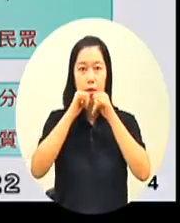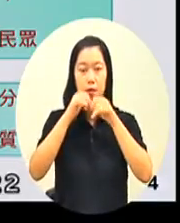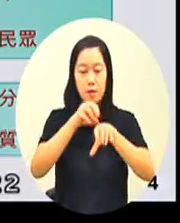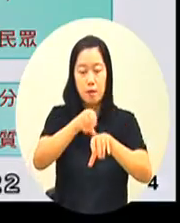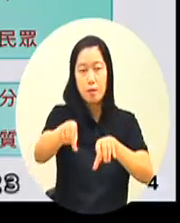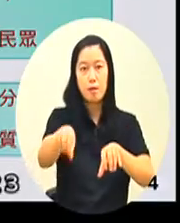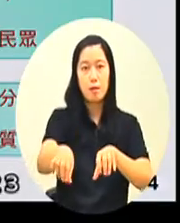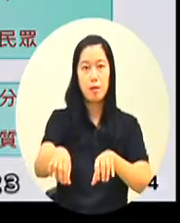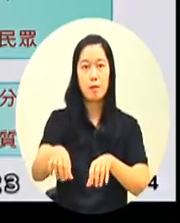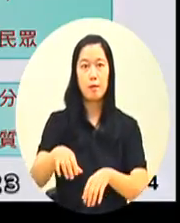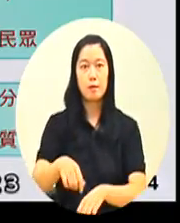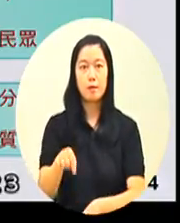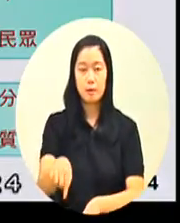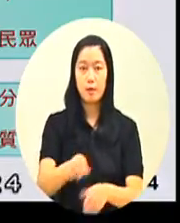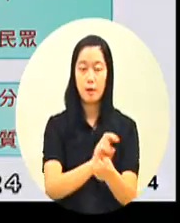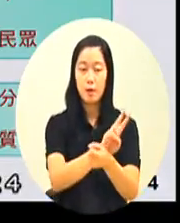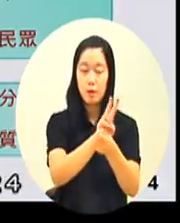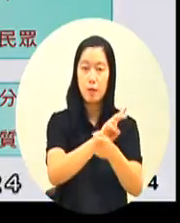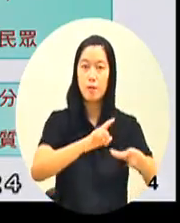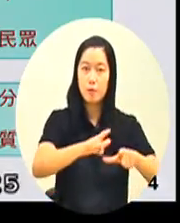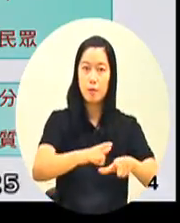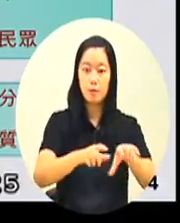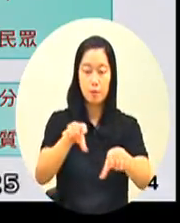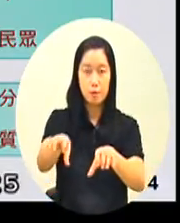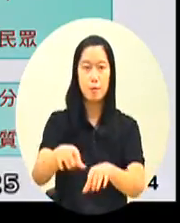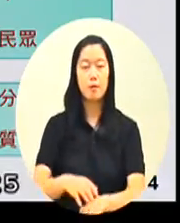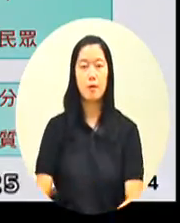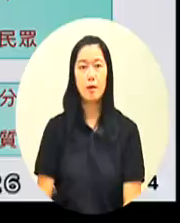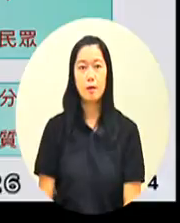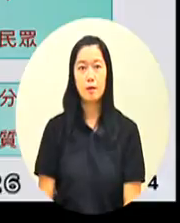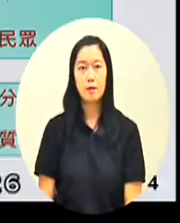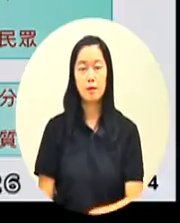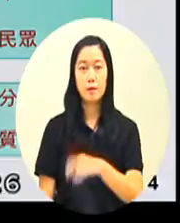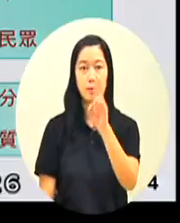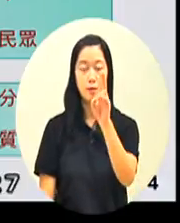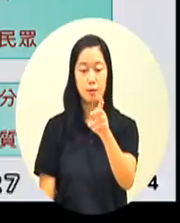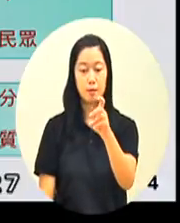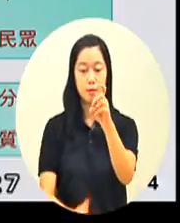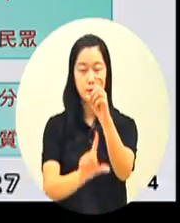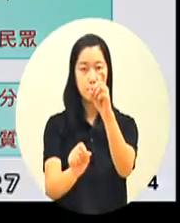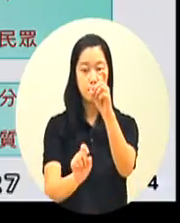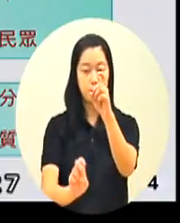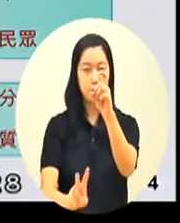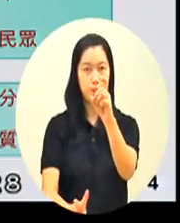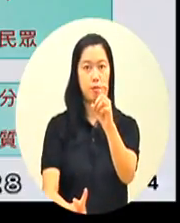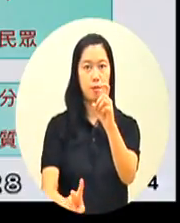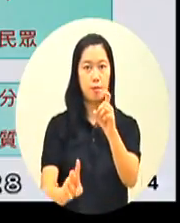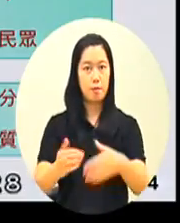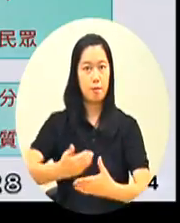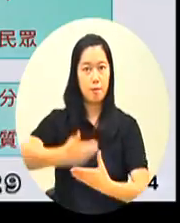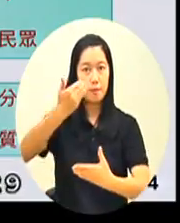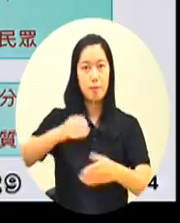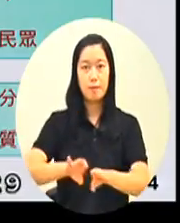大寮区跟林连区的居民，在10月12号已经揭幕了。那